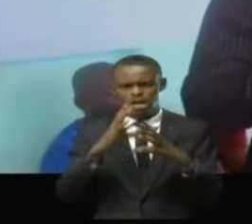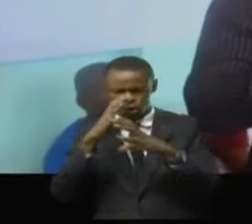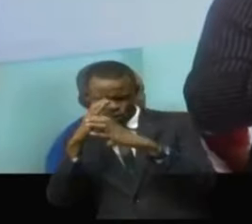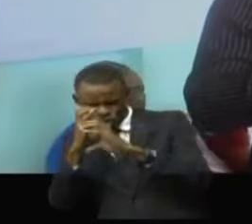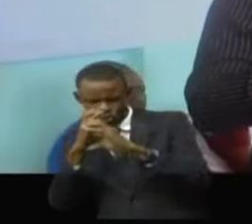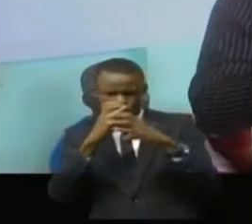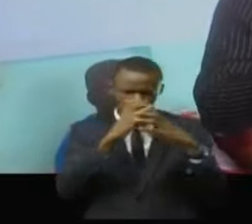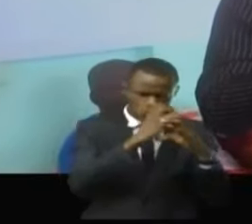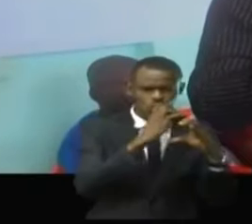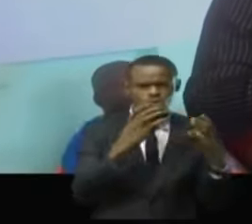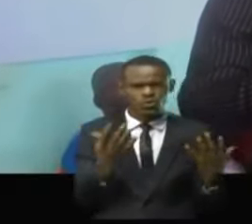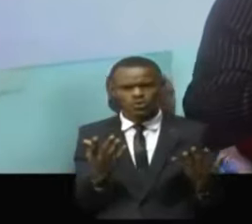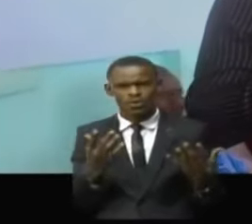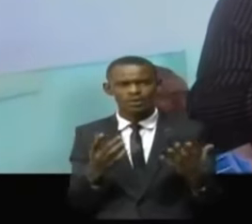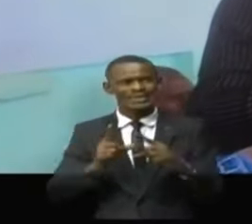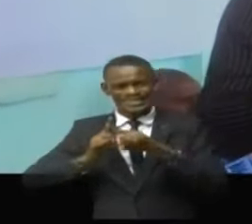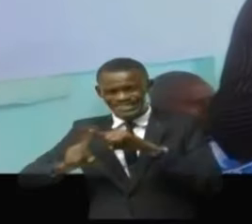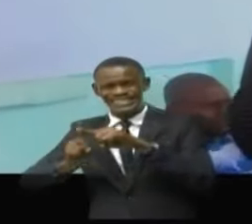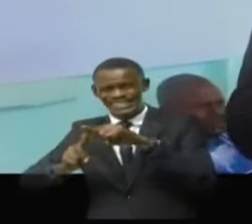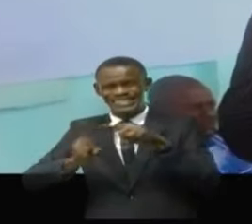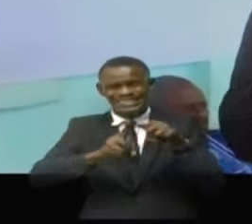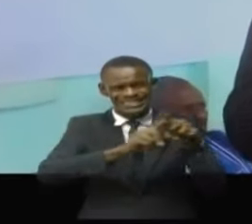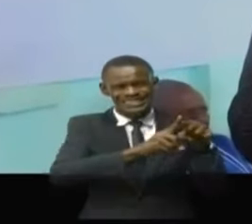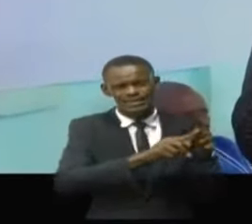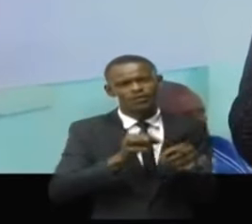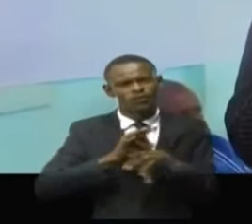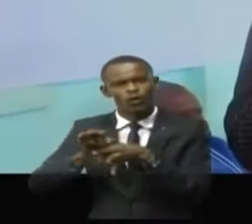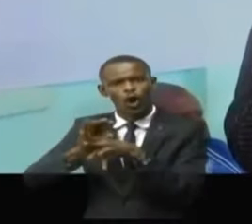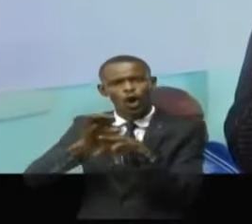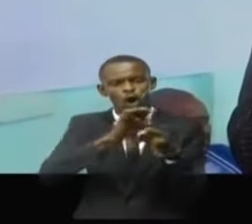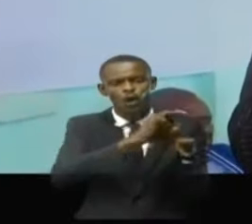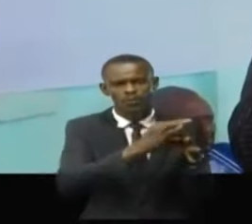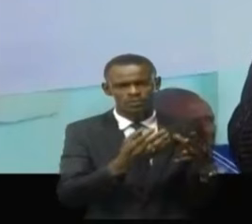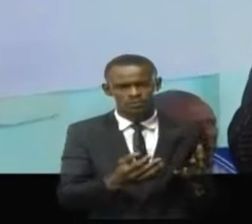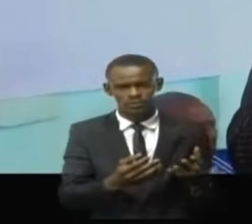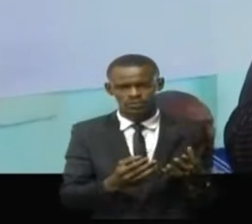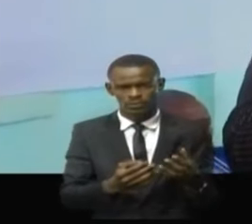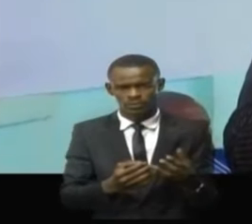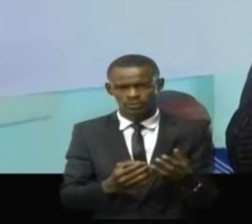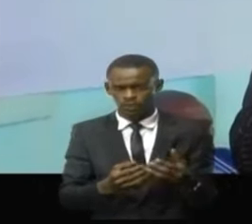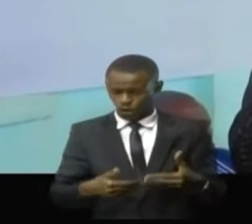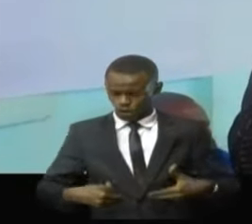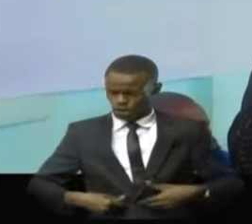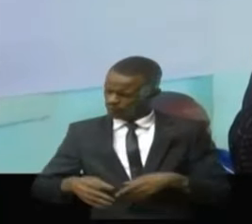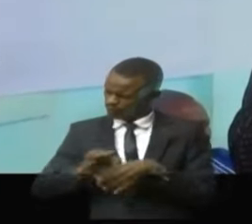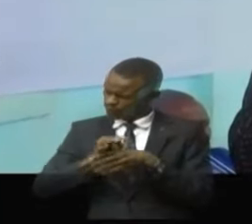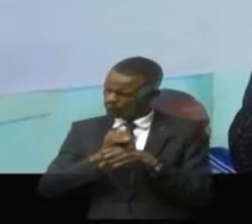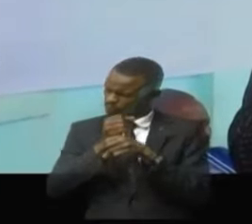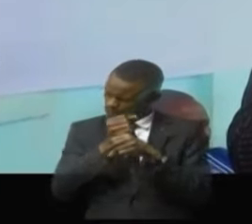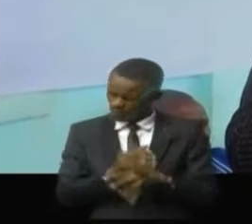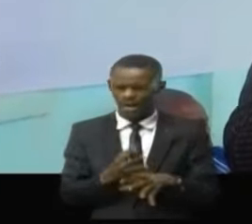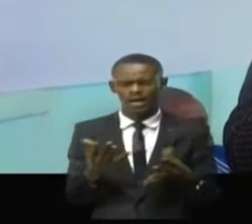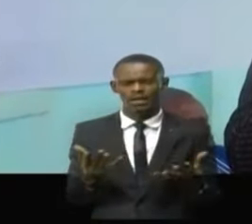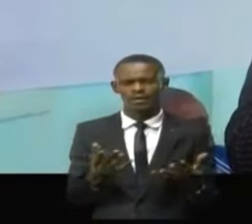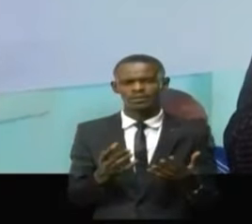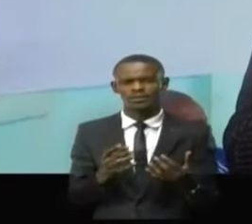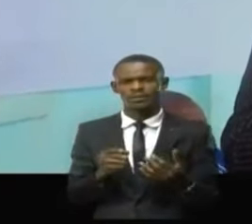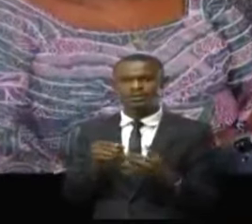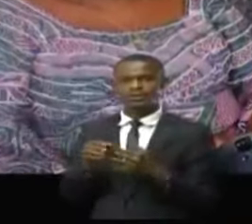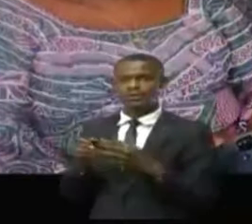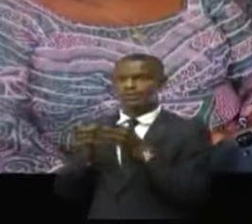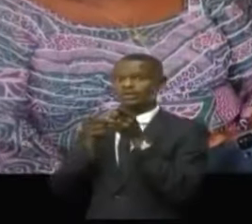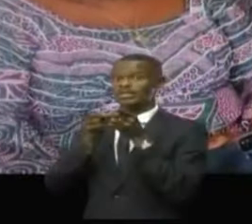directeur général, le professeur Patrick Ilunga, pour rendre un vibrant hommage au président de la République, Félix-Antoine